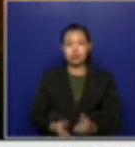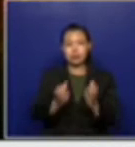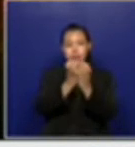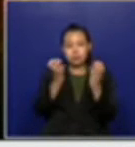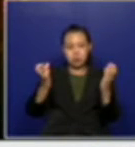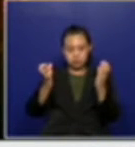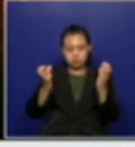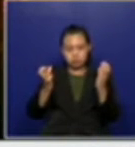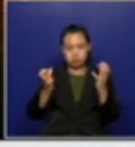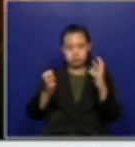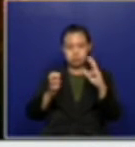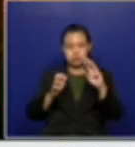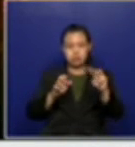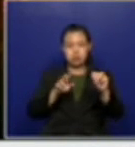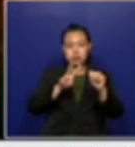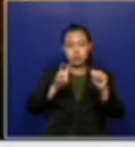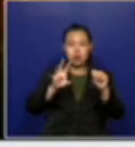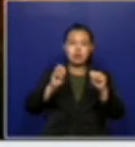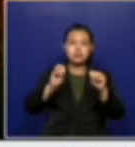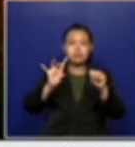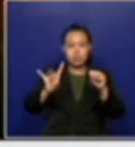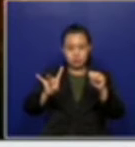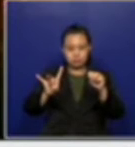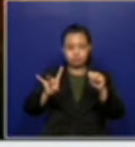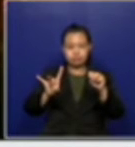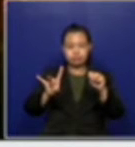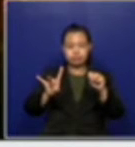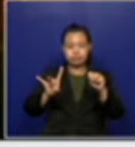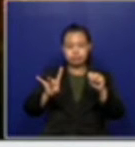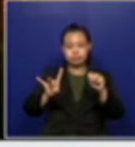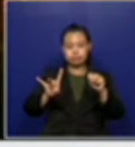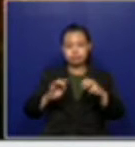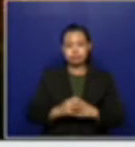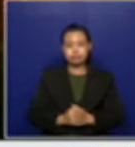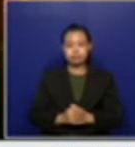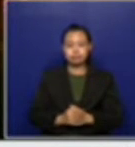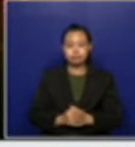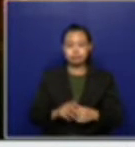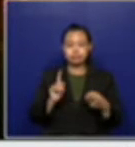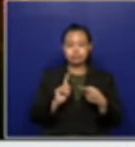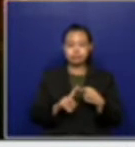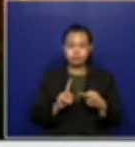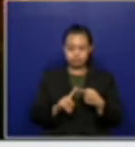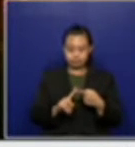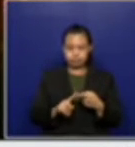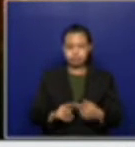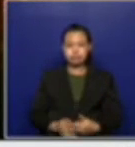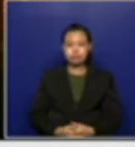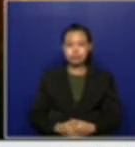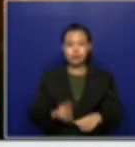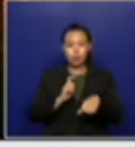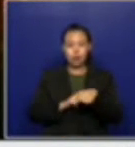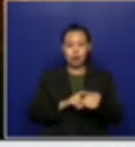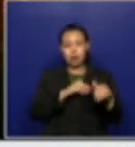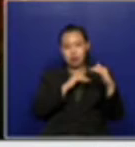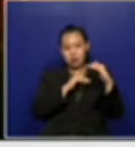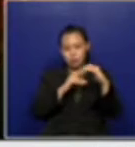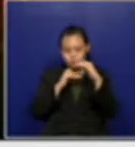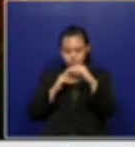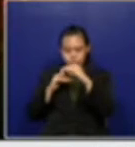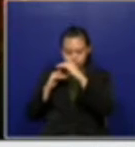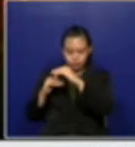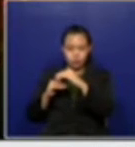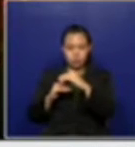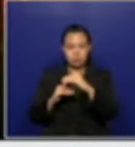ให้เกิดผลดังนี้เรื่องแรกให้มีการกำหนดระยะเวลาการดำเนินการในทุกขั้นตอนของกระบวน